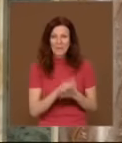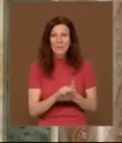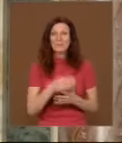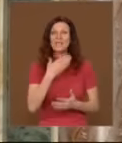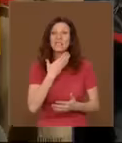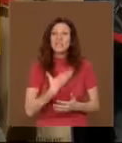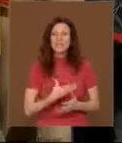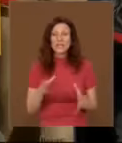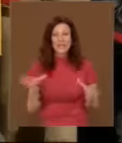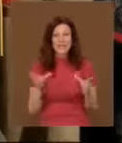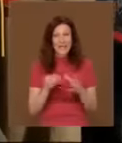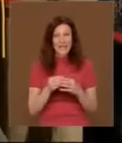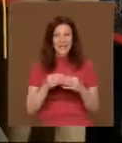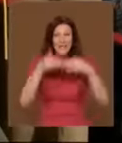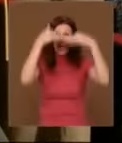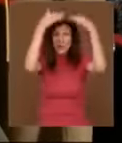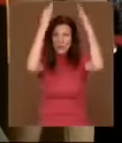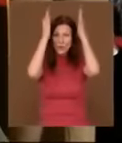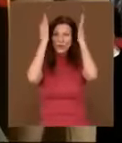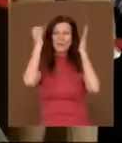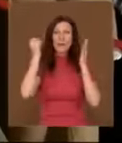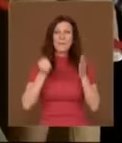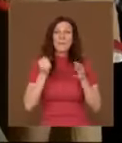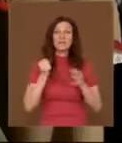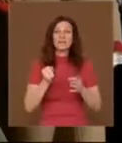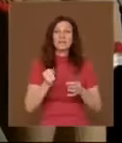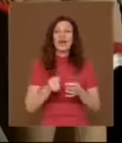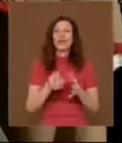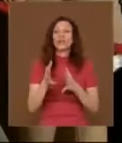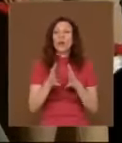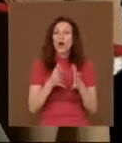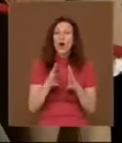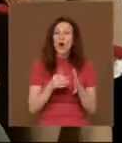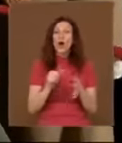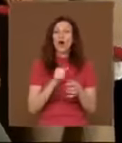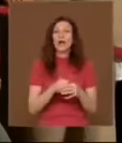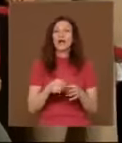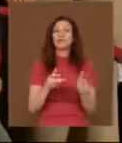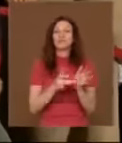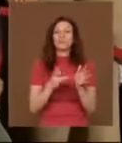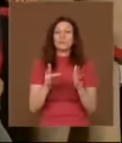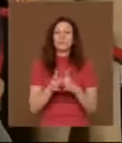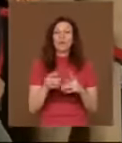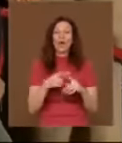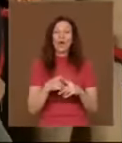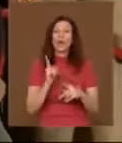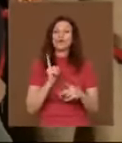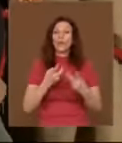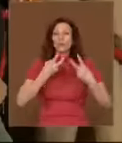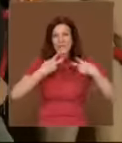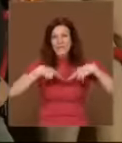свещенослужителите заедно с Негово Светейшество, Божия народ и църковния хор